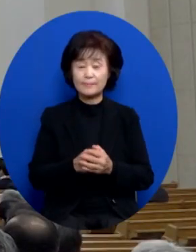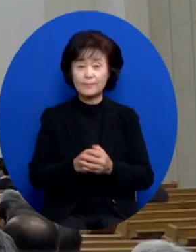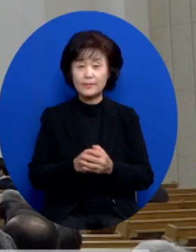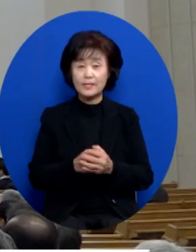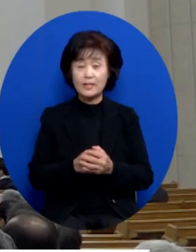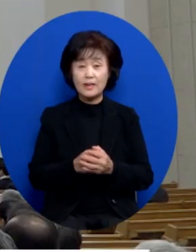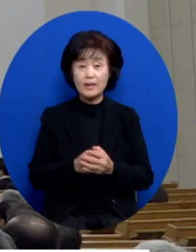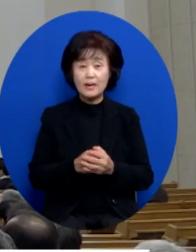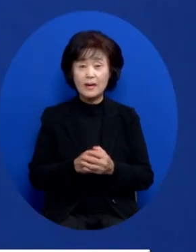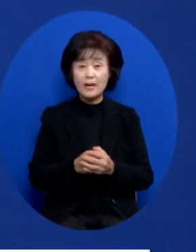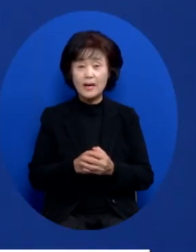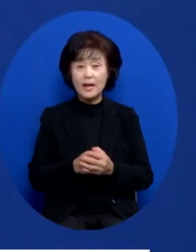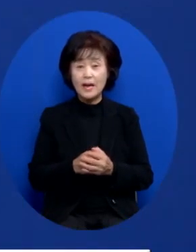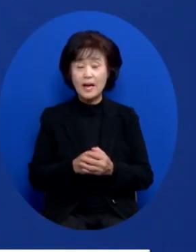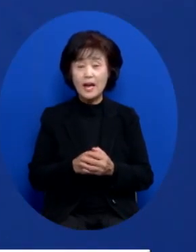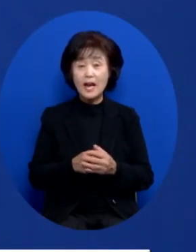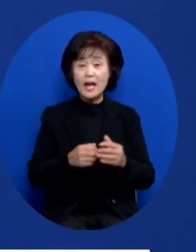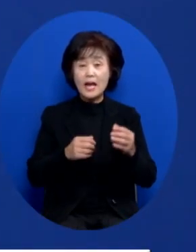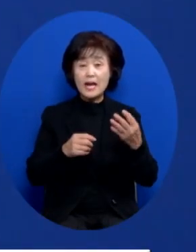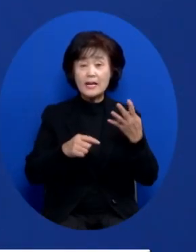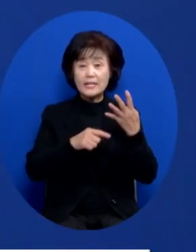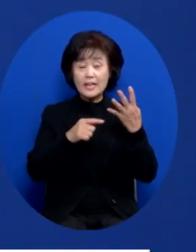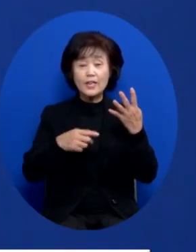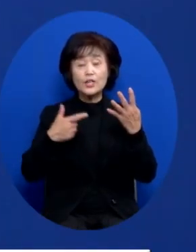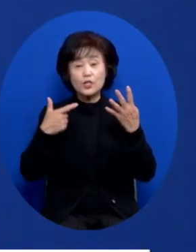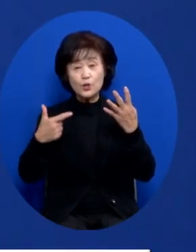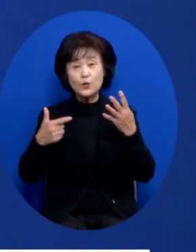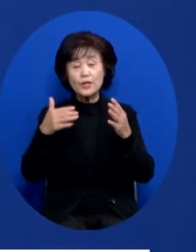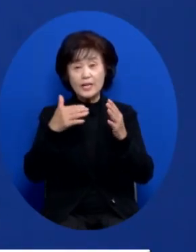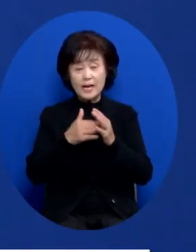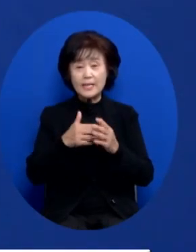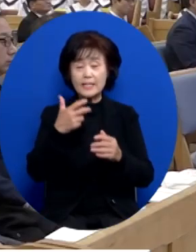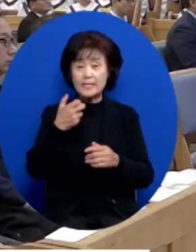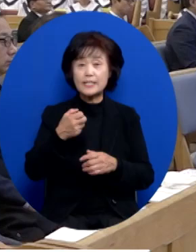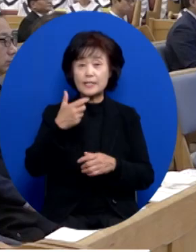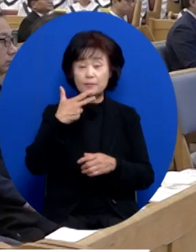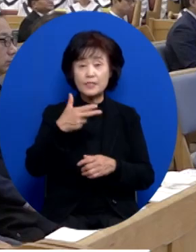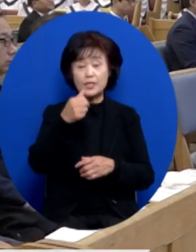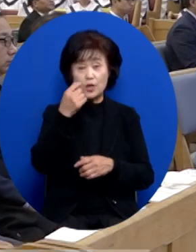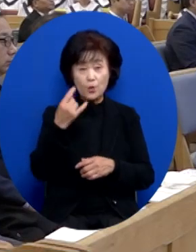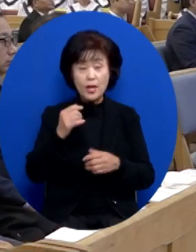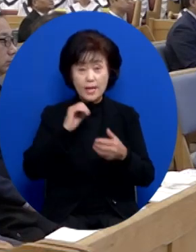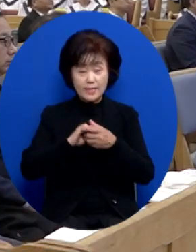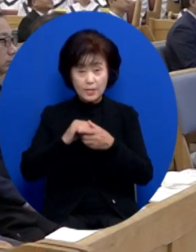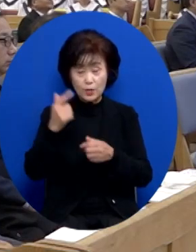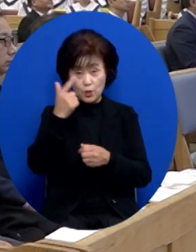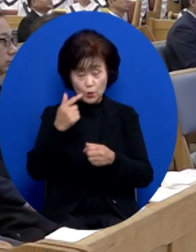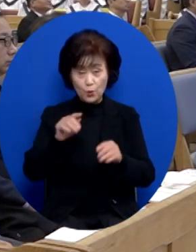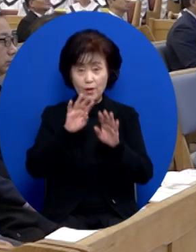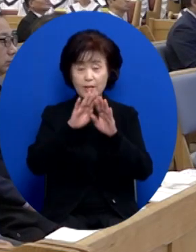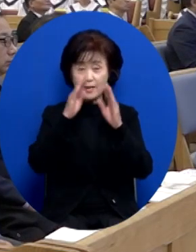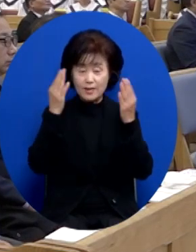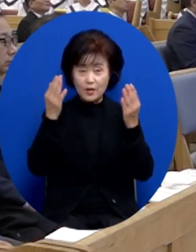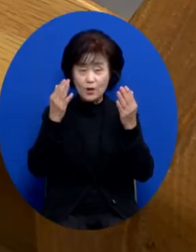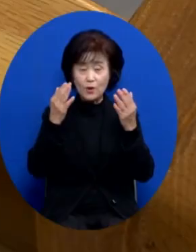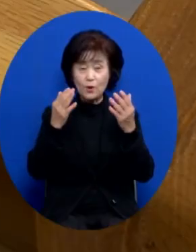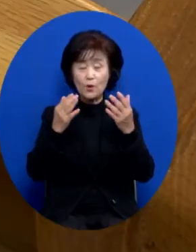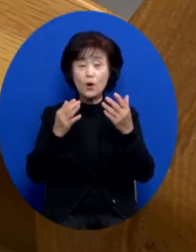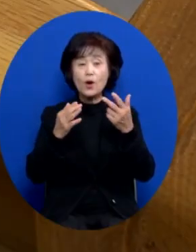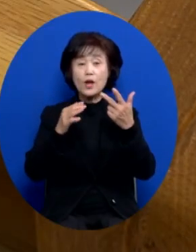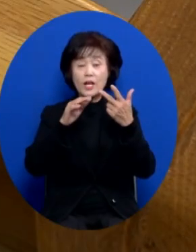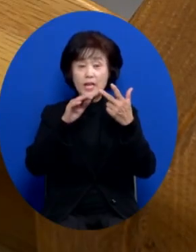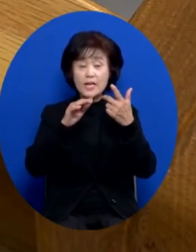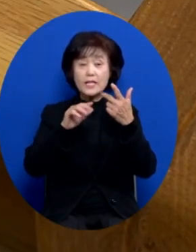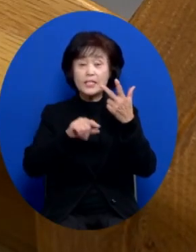동대구 노회는 4일에서 6일까지 대구 대면교회에서 77회 정기회를 열고 2023년 하반기 주요 안건